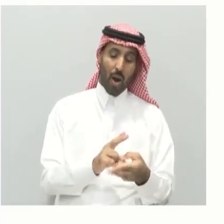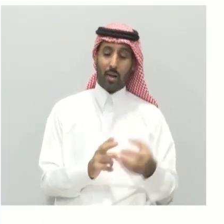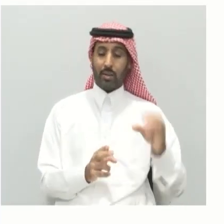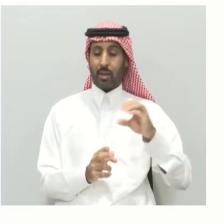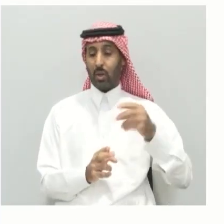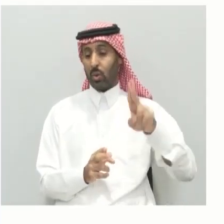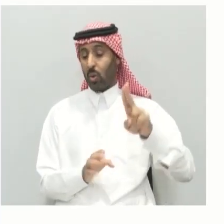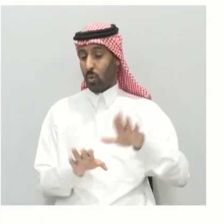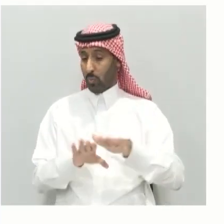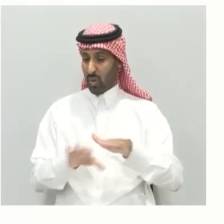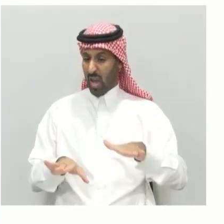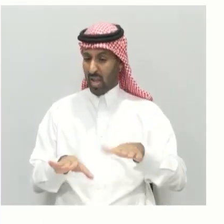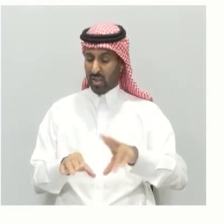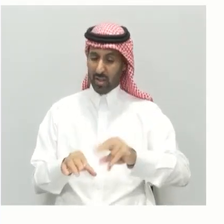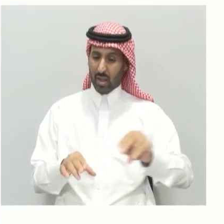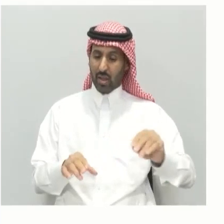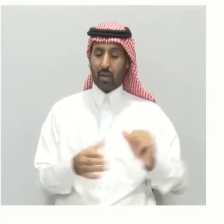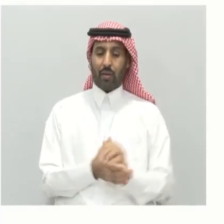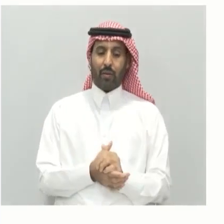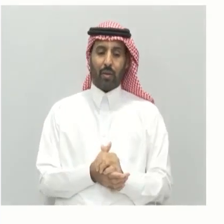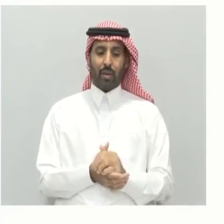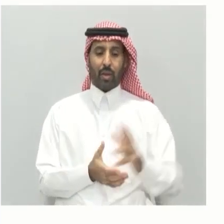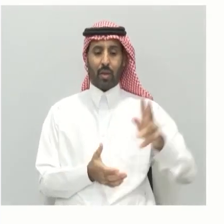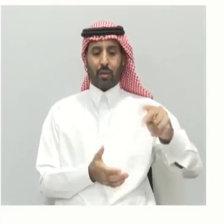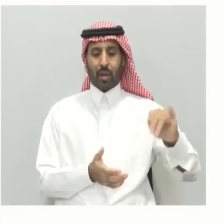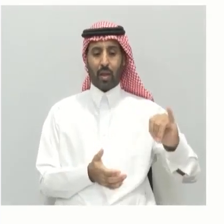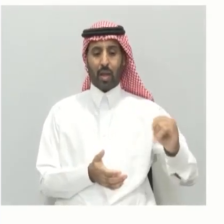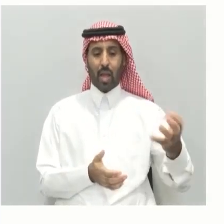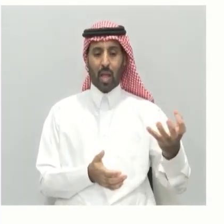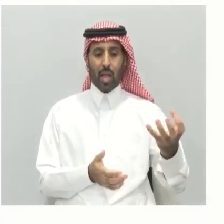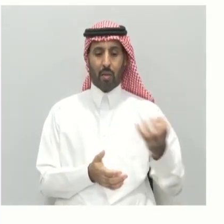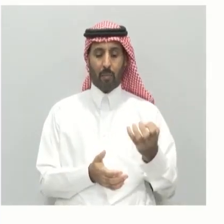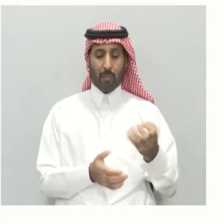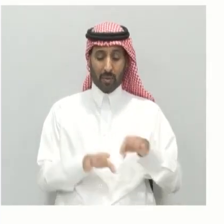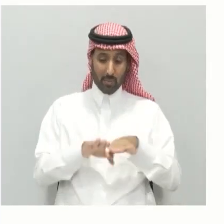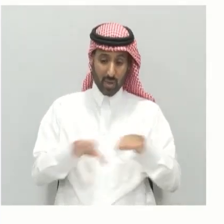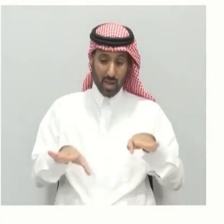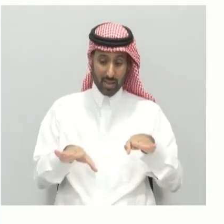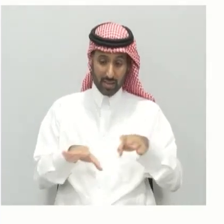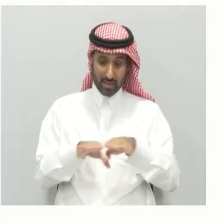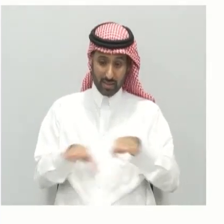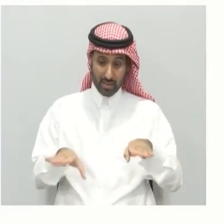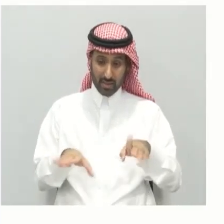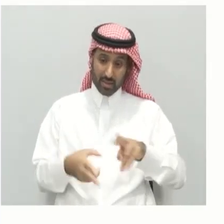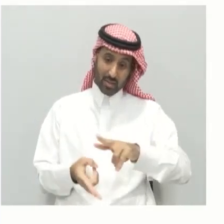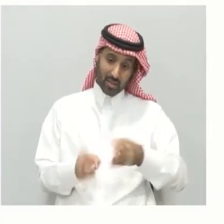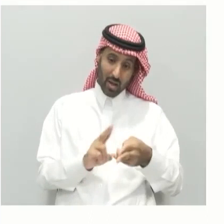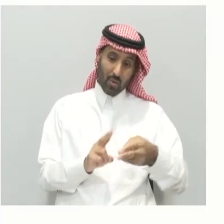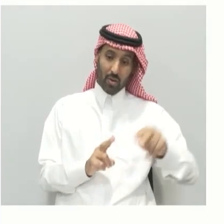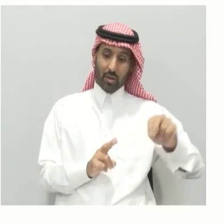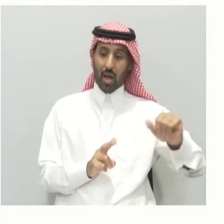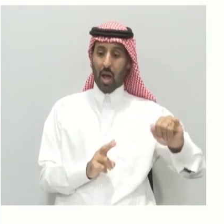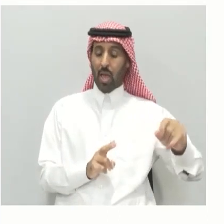يو متعادل وكذلك النيكل من متعادل هنا تحول الى ايش الى ان اي موجب